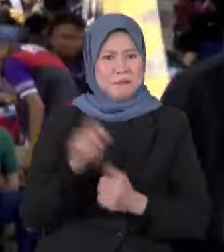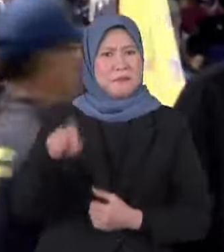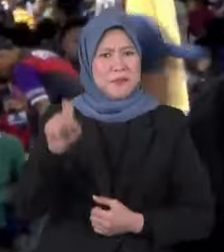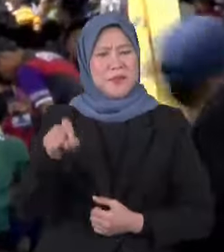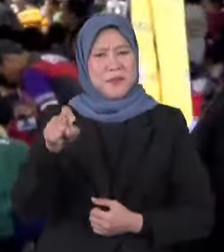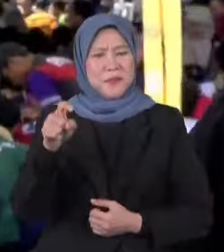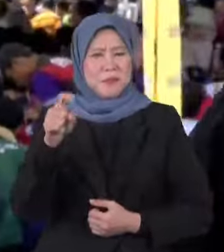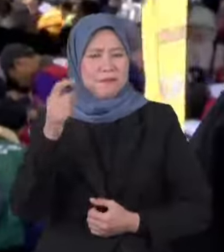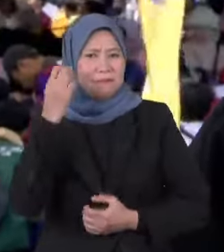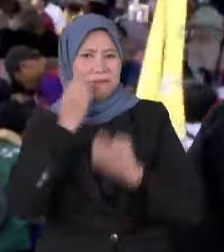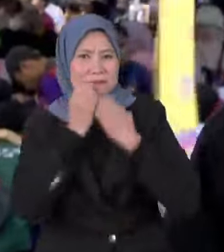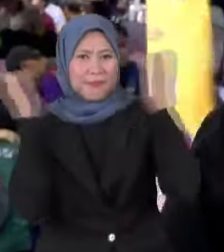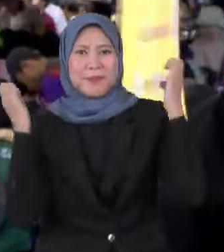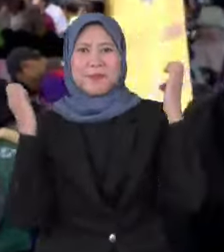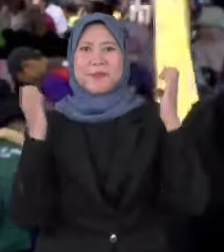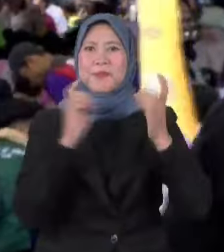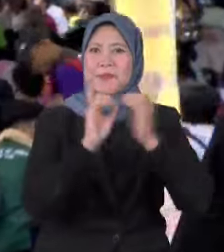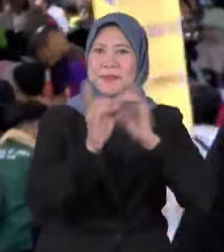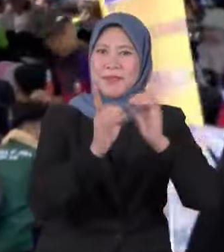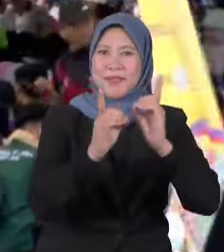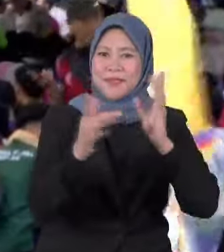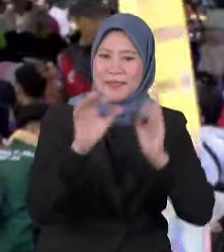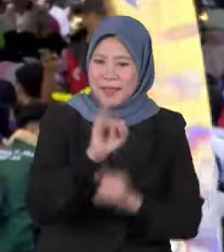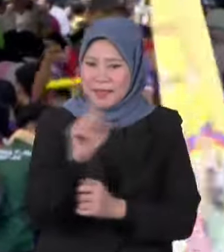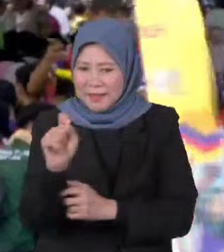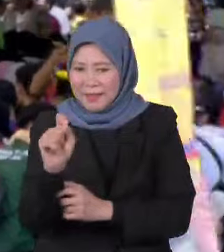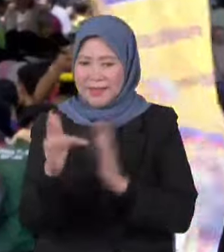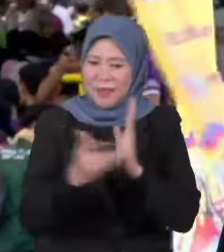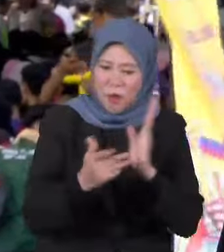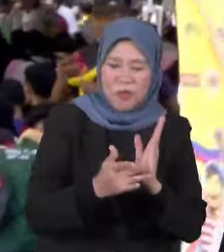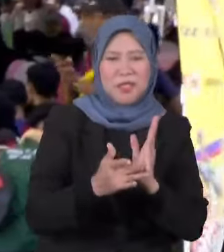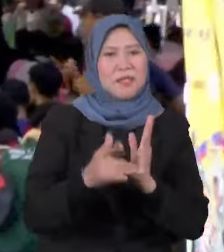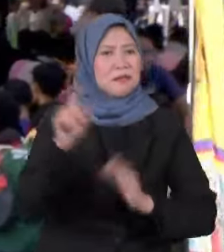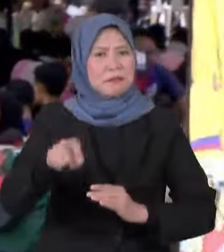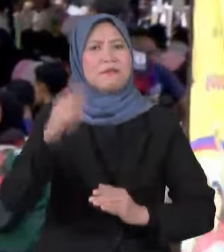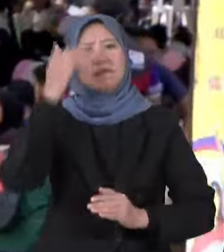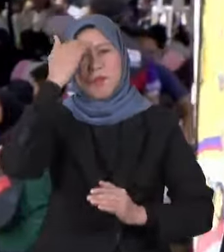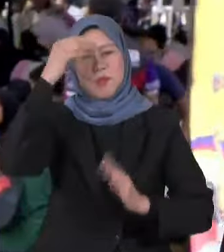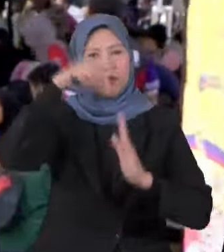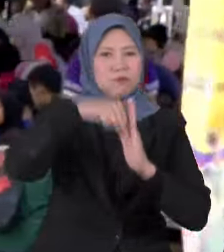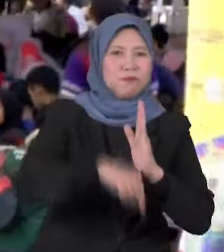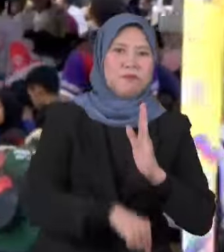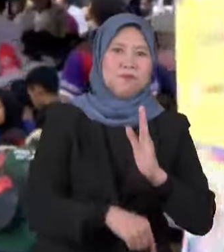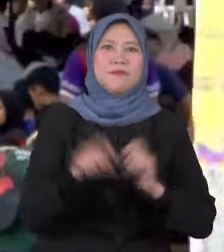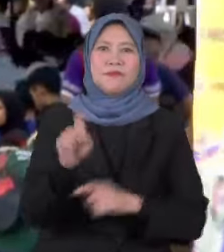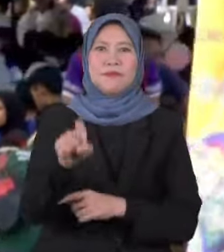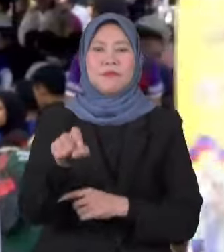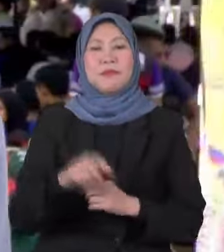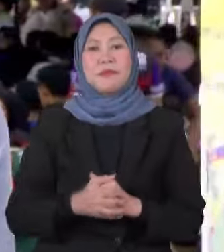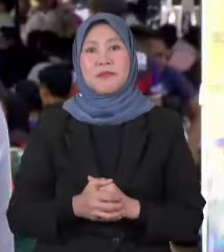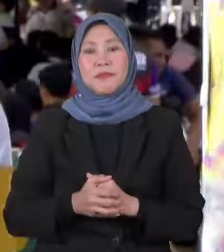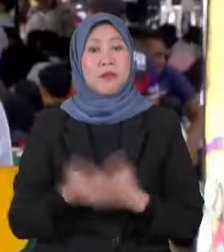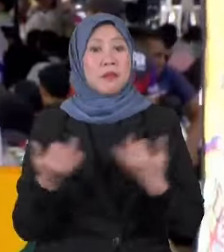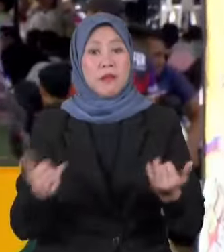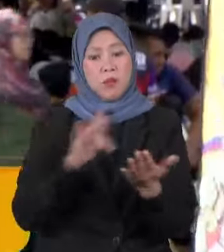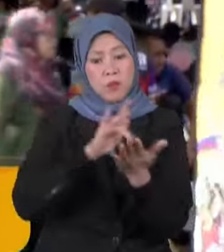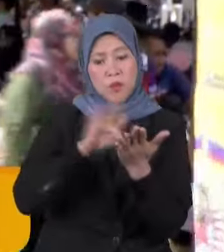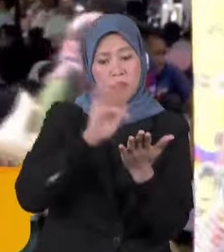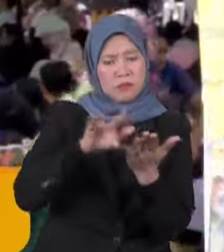digital. Perlu celik digital, ya? Betul. Nanti tak seiringlah dengan peredaran masa. Betul. Kerana sekarang di social